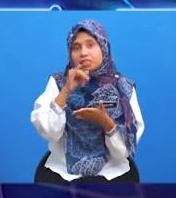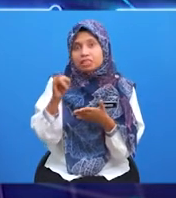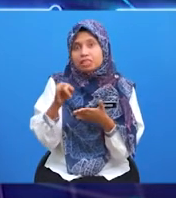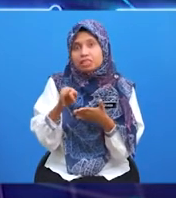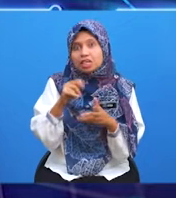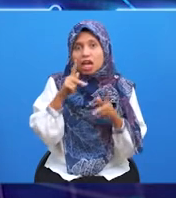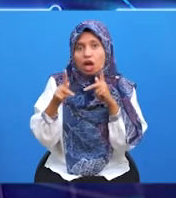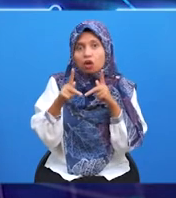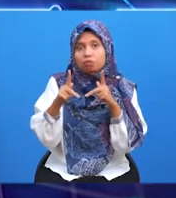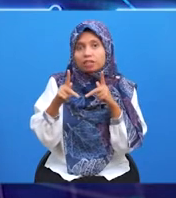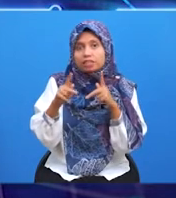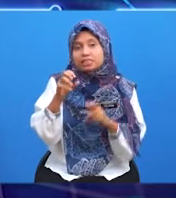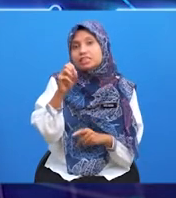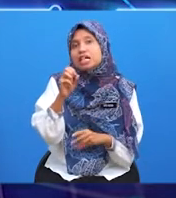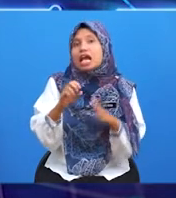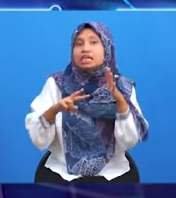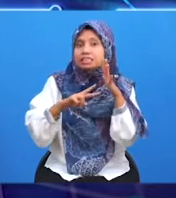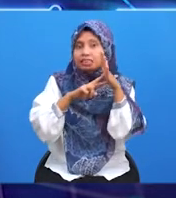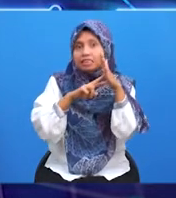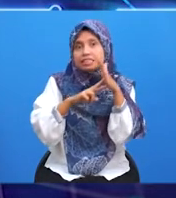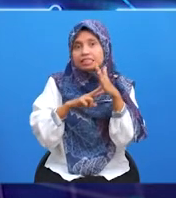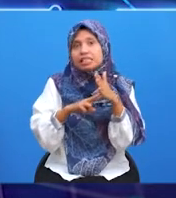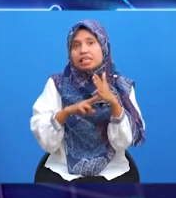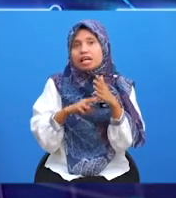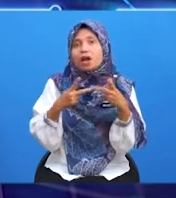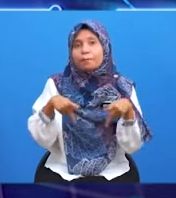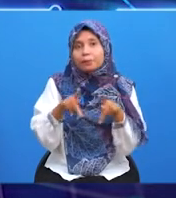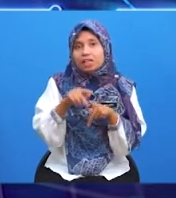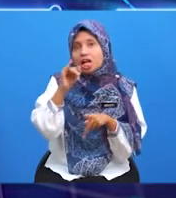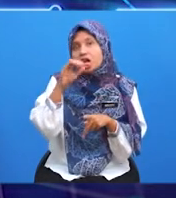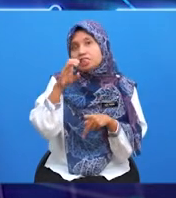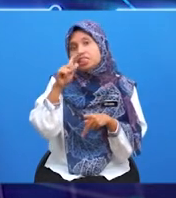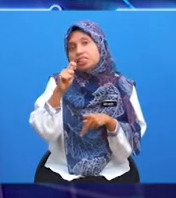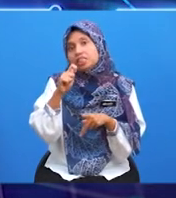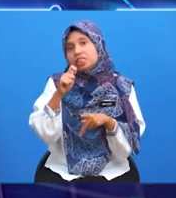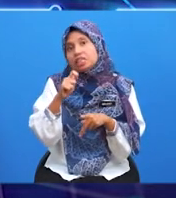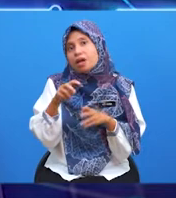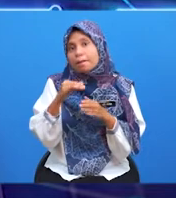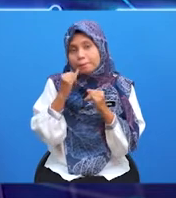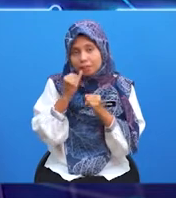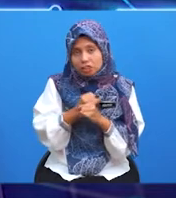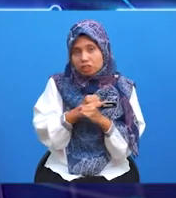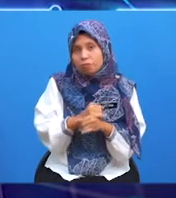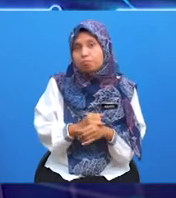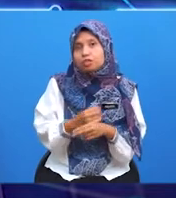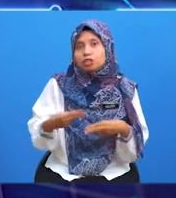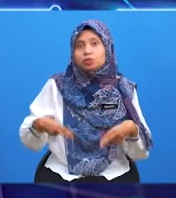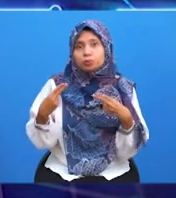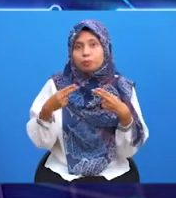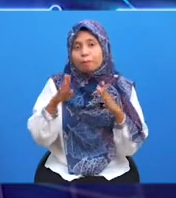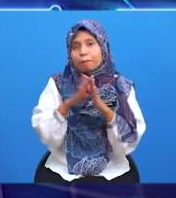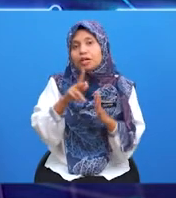dipelajari. Komunikasi satelit, kepentingan ICT. Menjamin hidup lebih